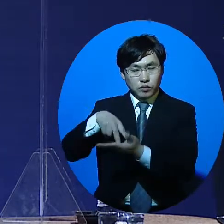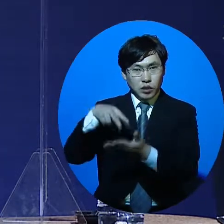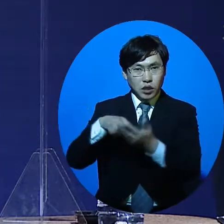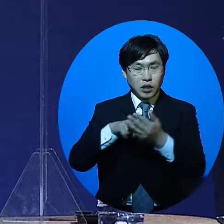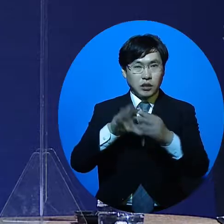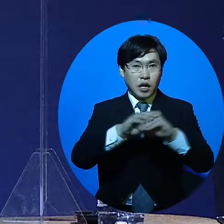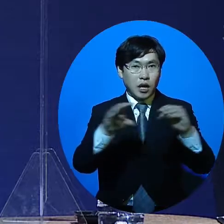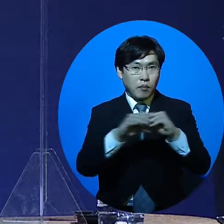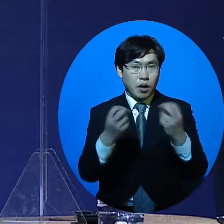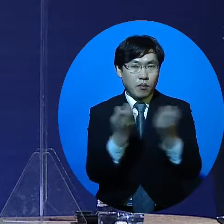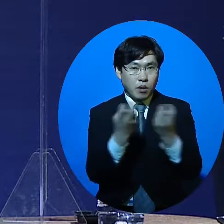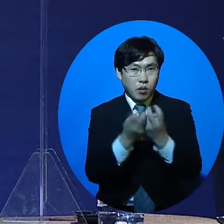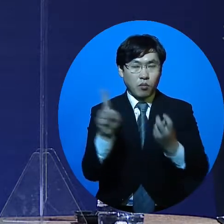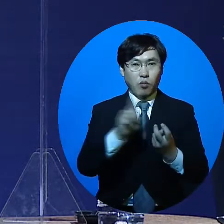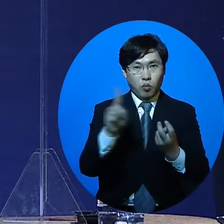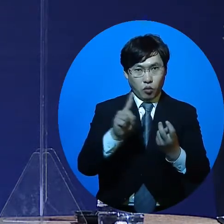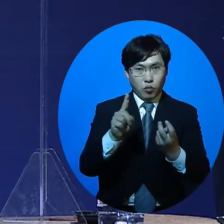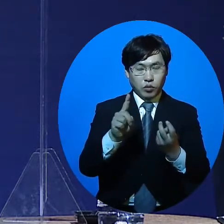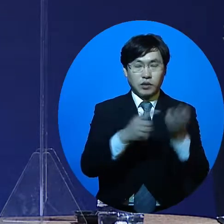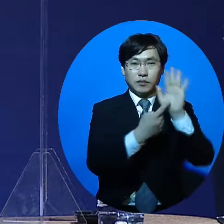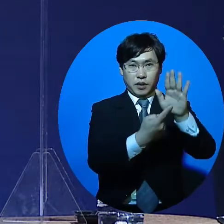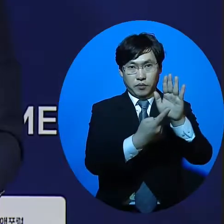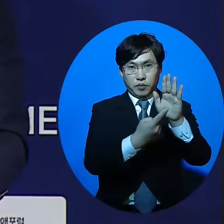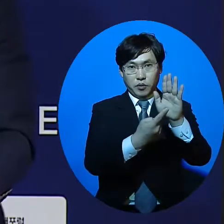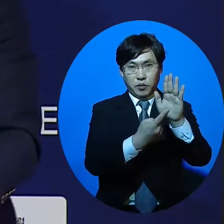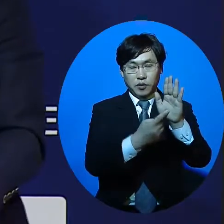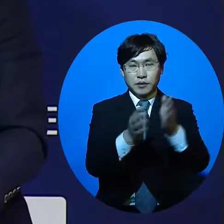주제 발표를 듣도록 하겠습니다.